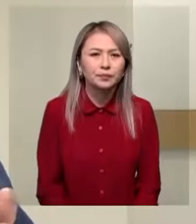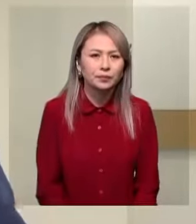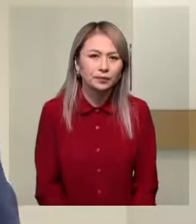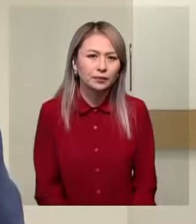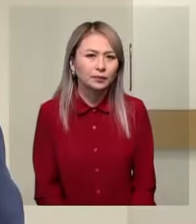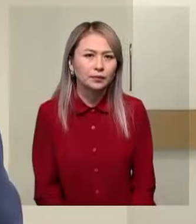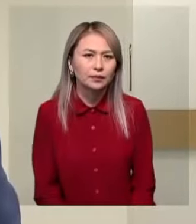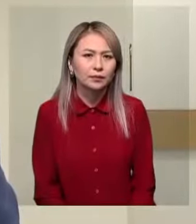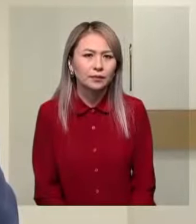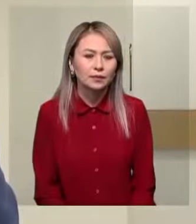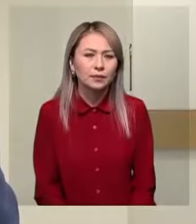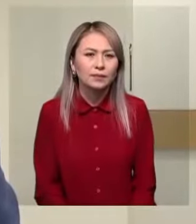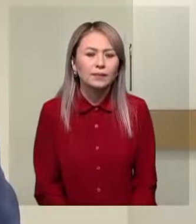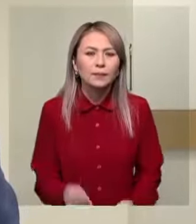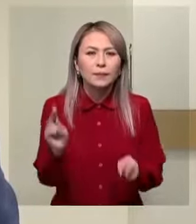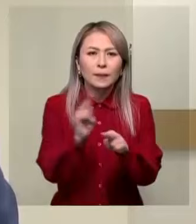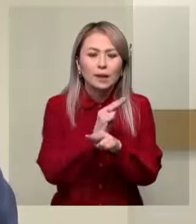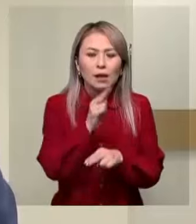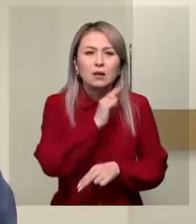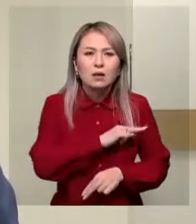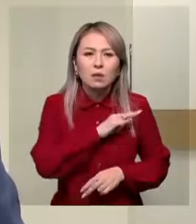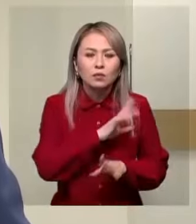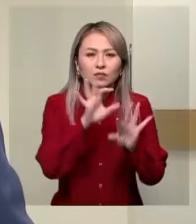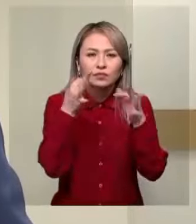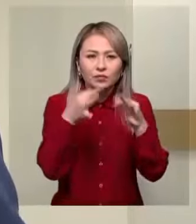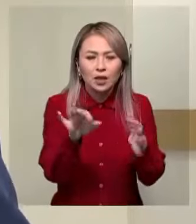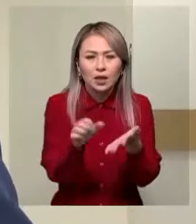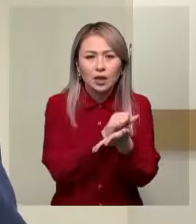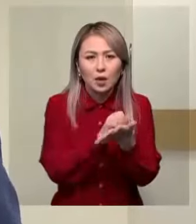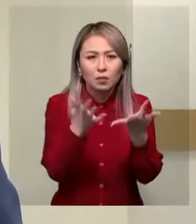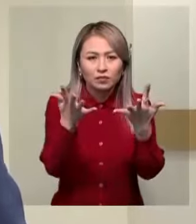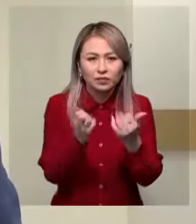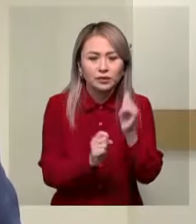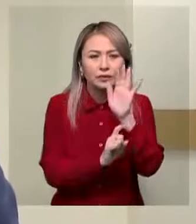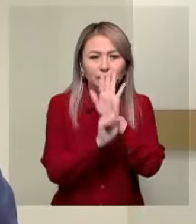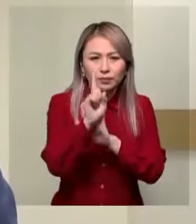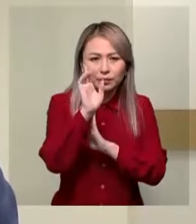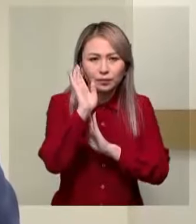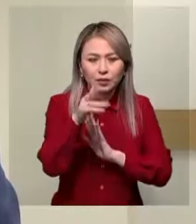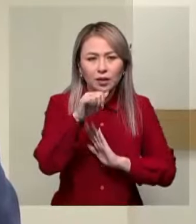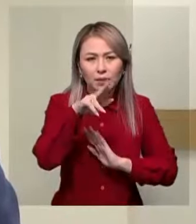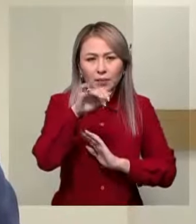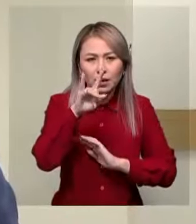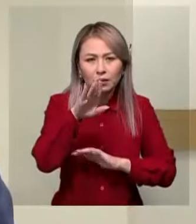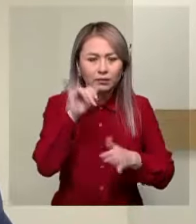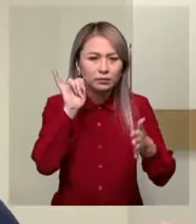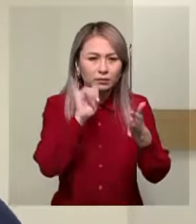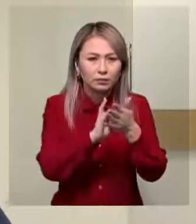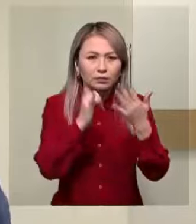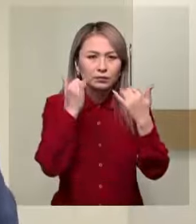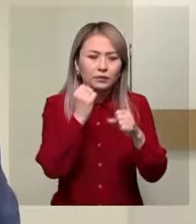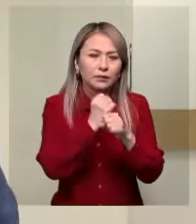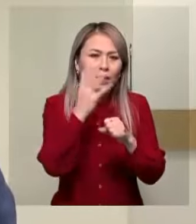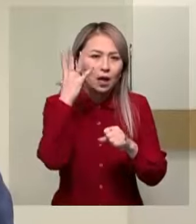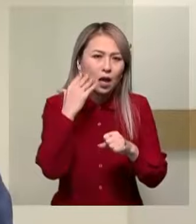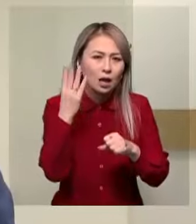Лечение будет проводиться. Емдеу жұмыстары тиісті рұқсат құжаттар алынған соң басталады. Басты аппарат орнатылды. Мұндай құрылғы